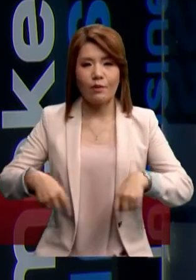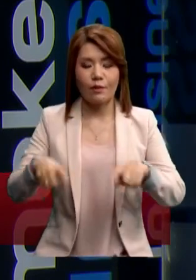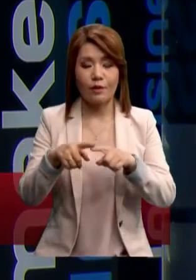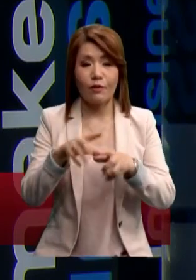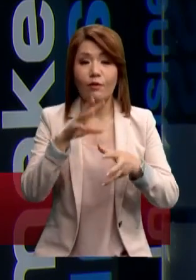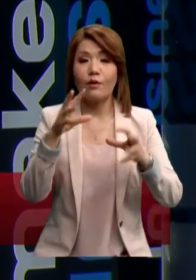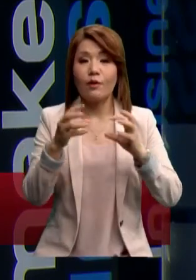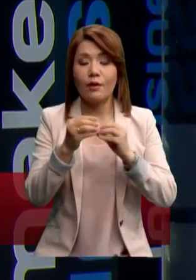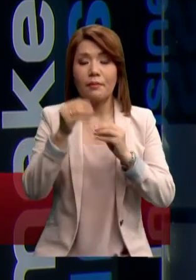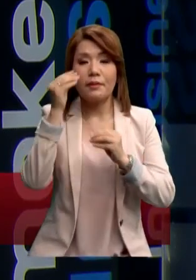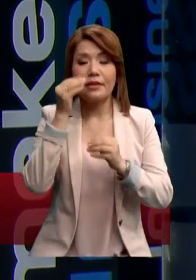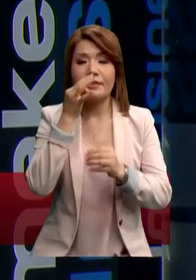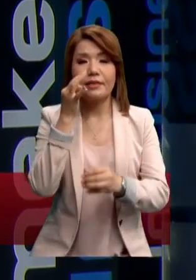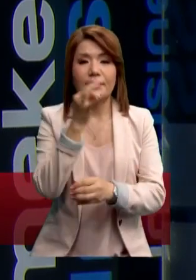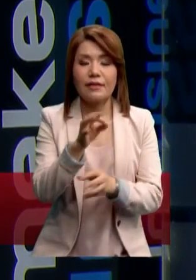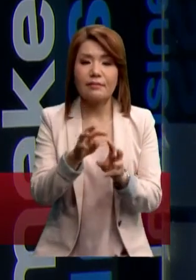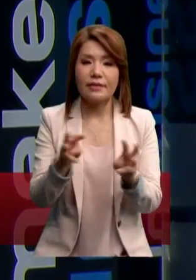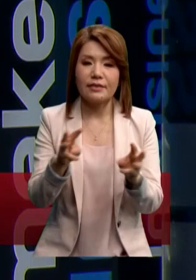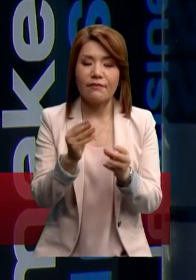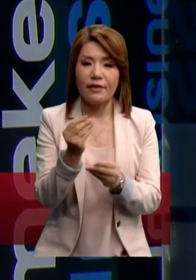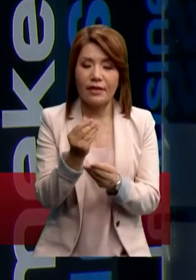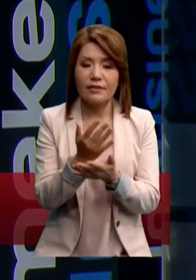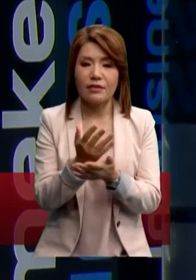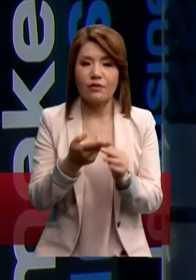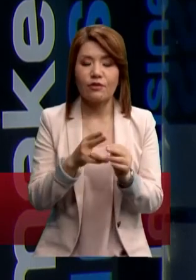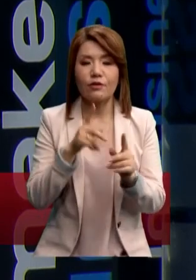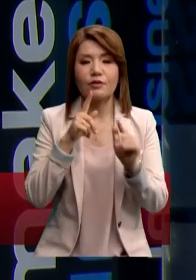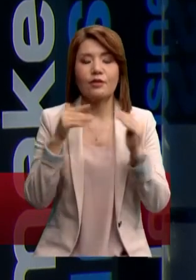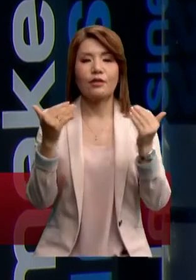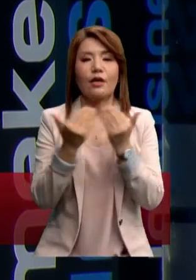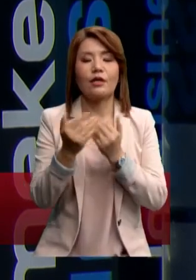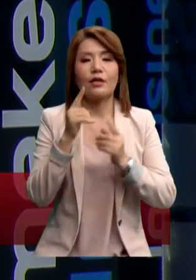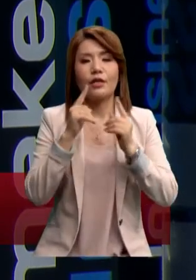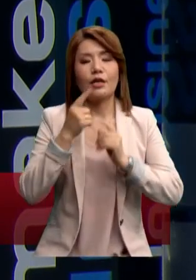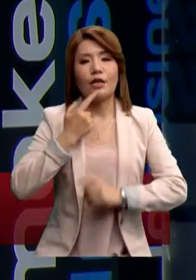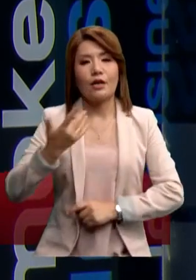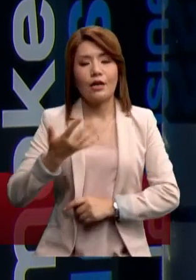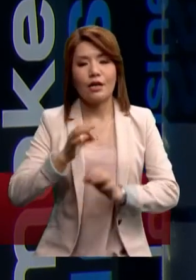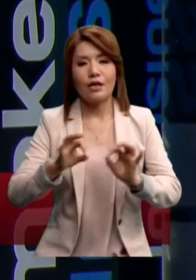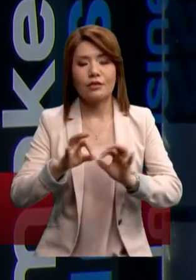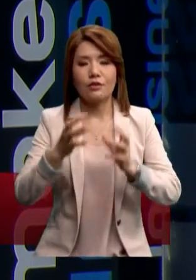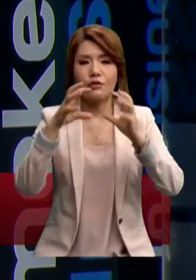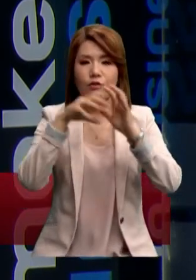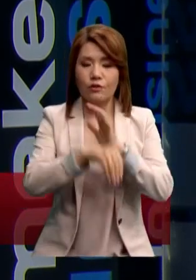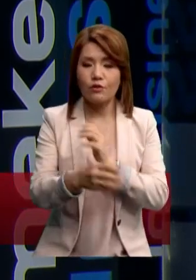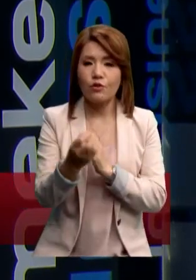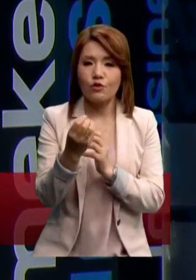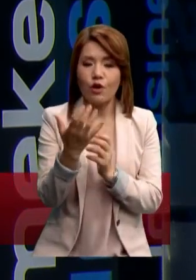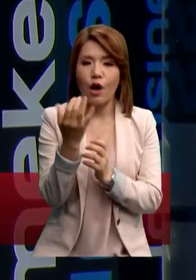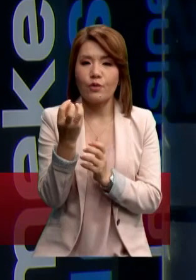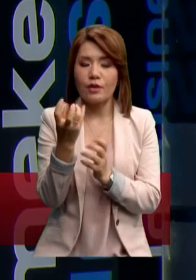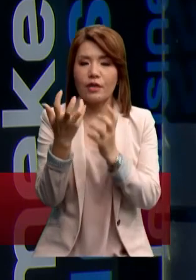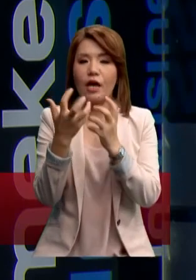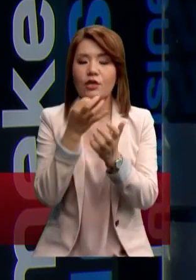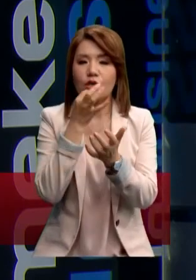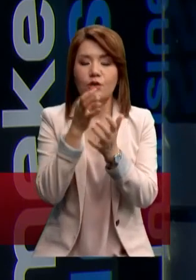выводам пришли в Министерство финансов и озвучили их сегодня на заседании правительства. Причем это не вся сумма, в нее еще не включили аудиторские